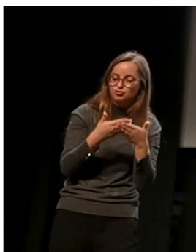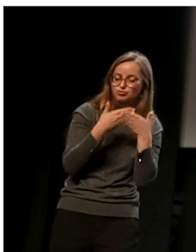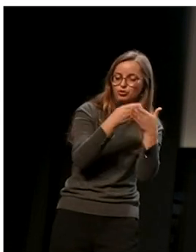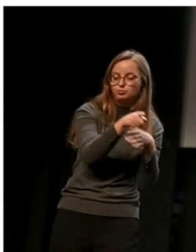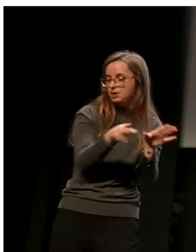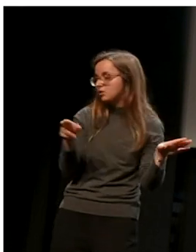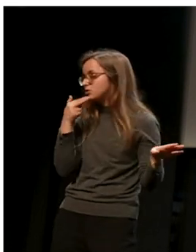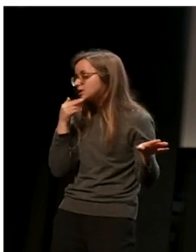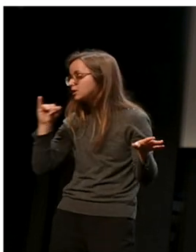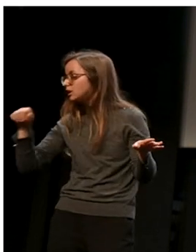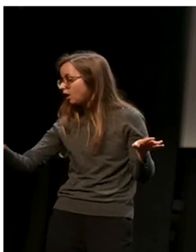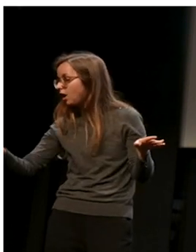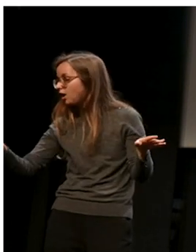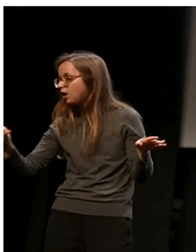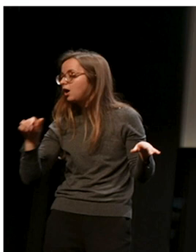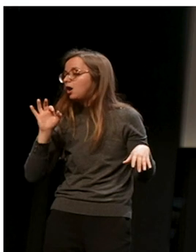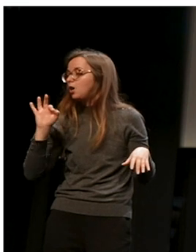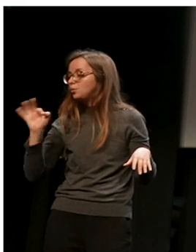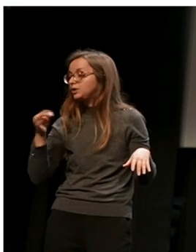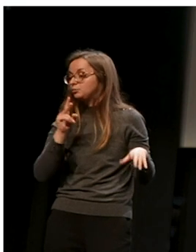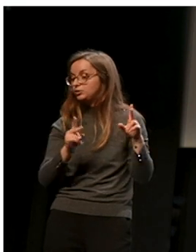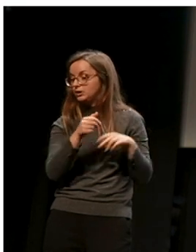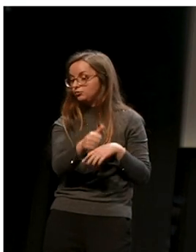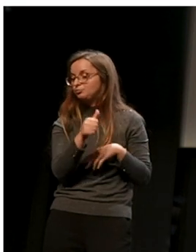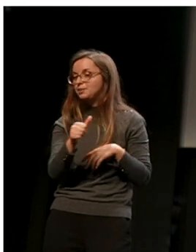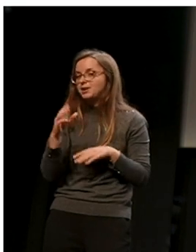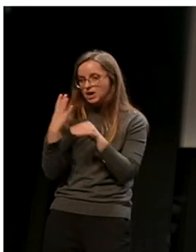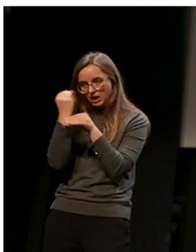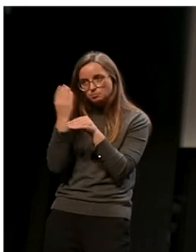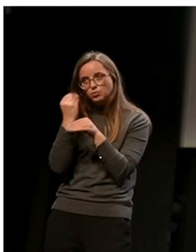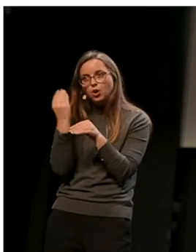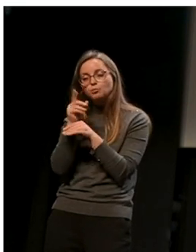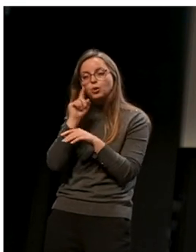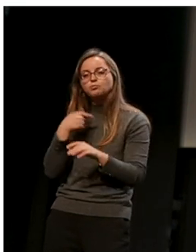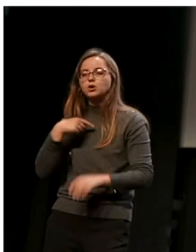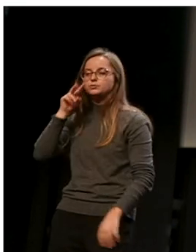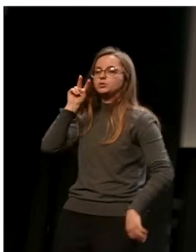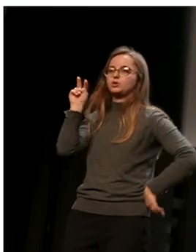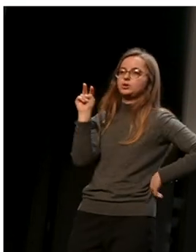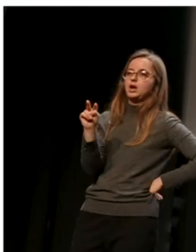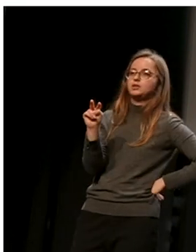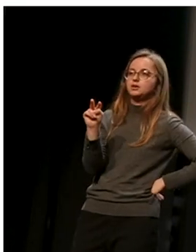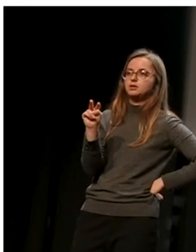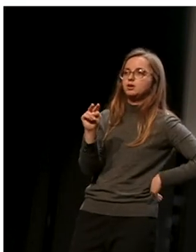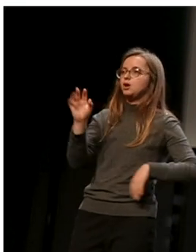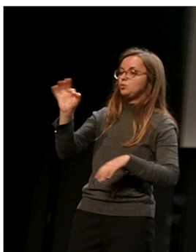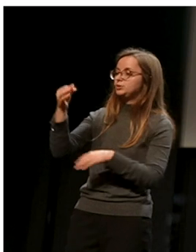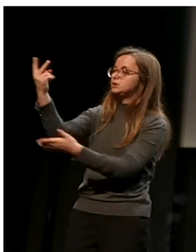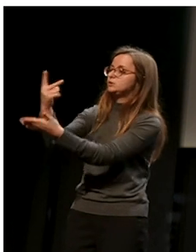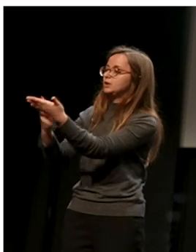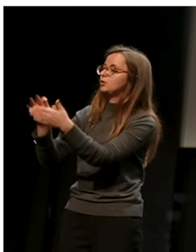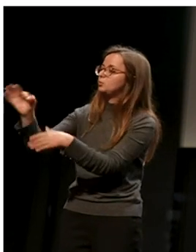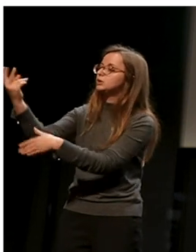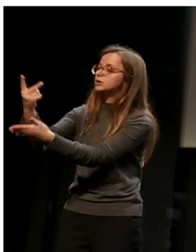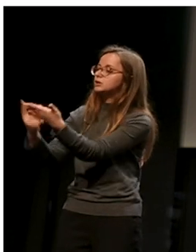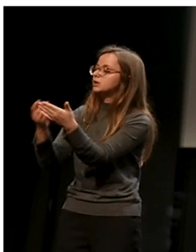Midjourney va peut-être beaucoup plus m'apprendre, moi en tant que spectateur, de l'autre côté, qu'un illustrateur qui, oui, aura un super coup de crayon,